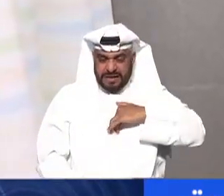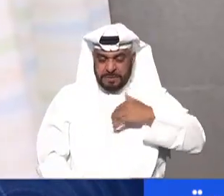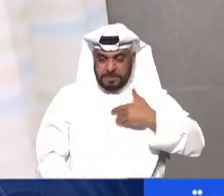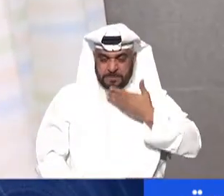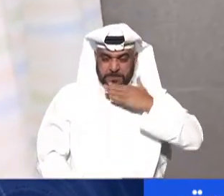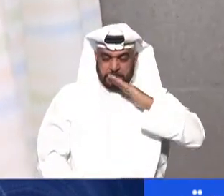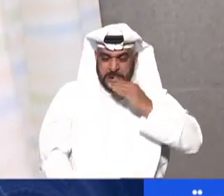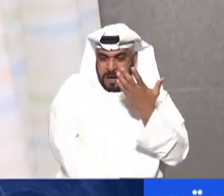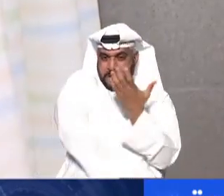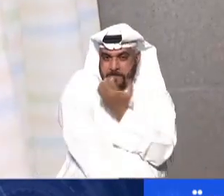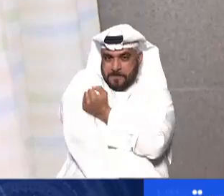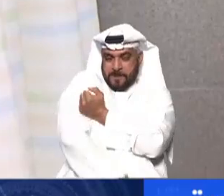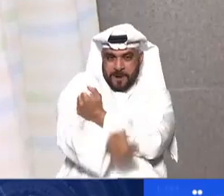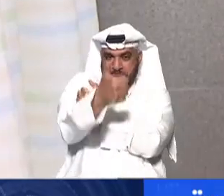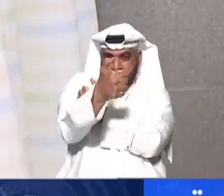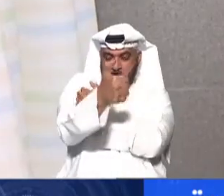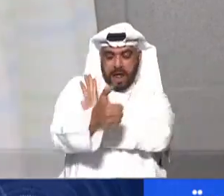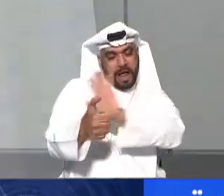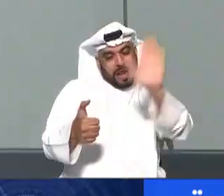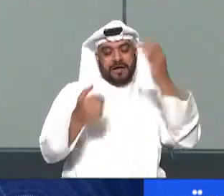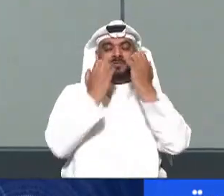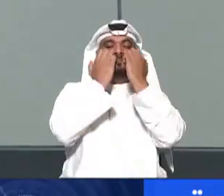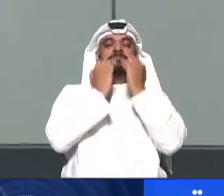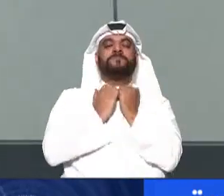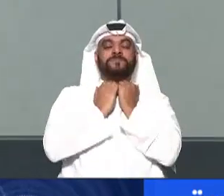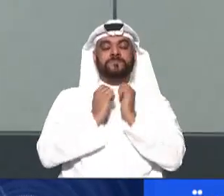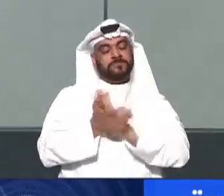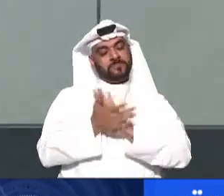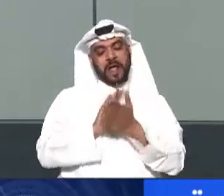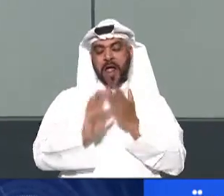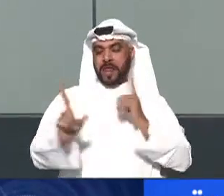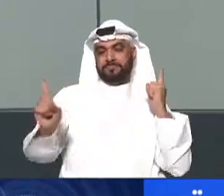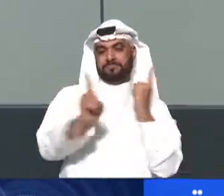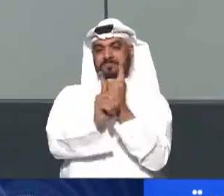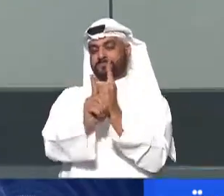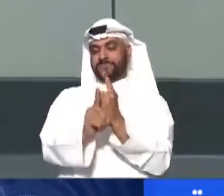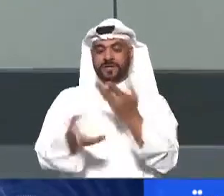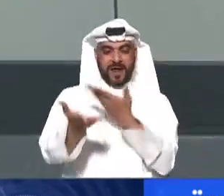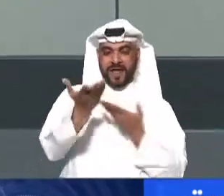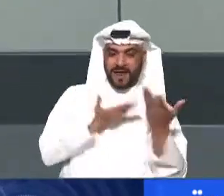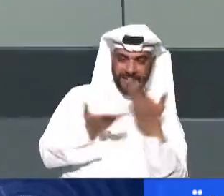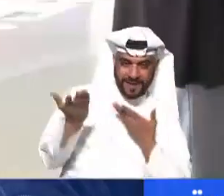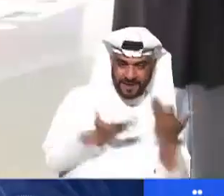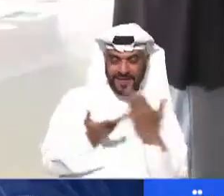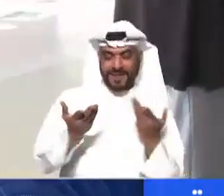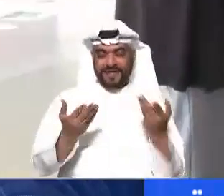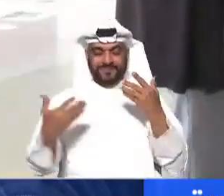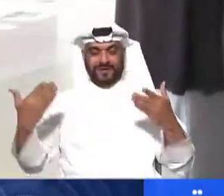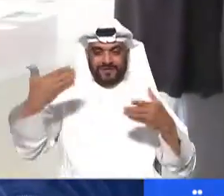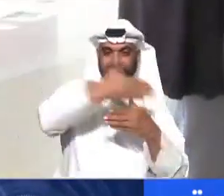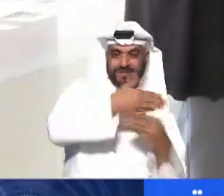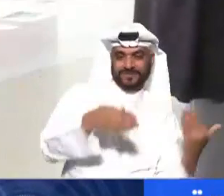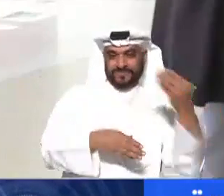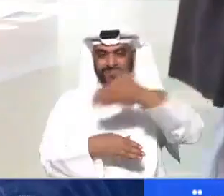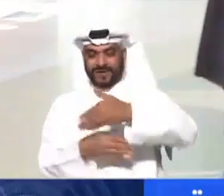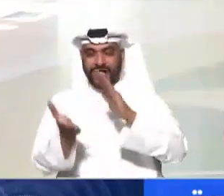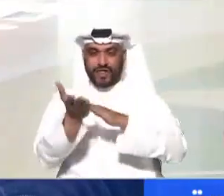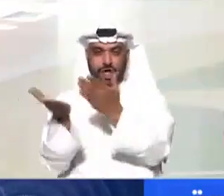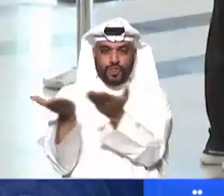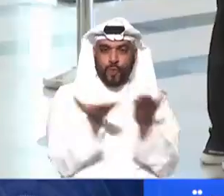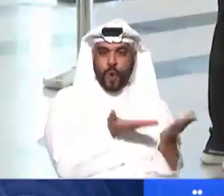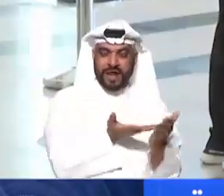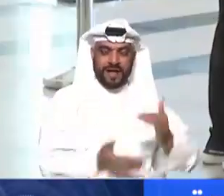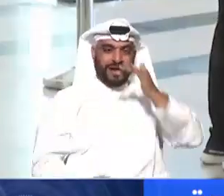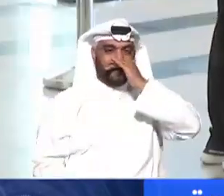بعد تلقي الجرعة الأولى من اللقاح مباشرة، يتخلون عن اتباع التدابير الوقائية، ولائم تجمعات